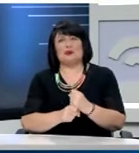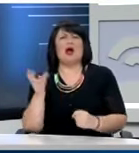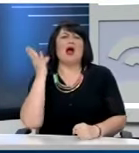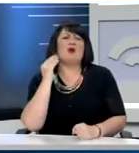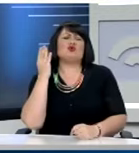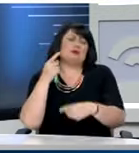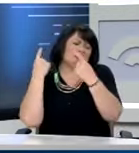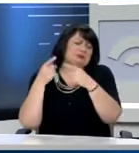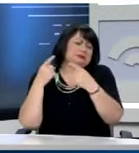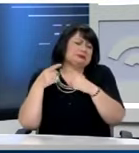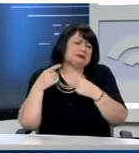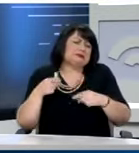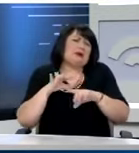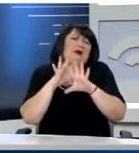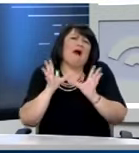όλα.